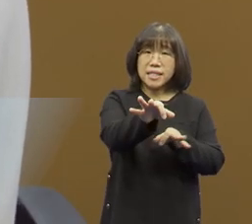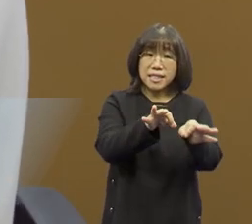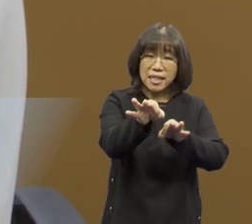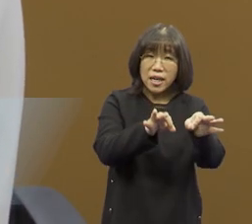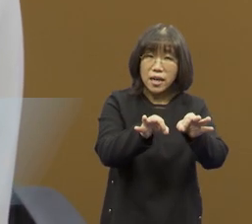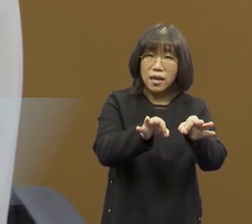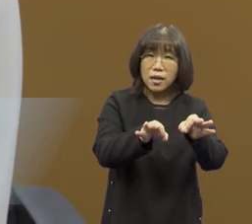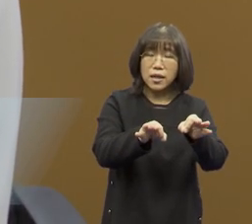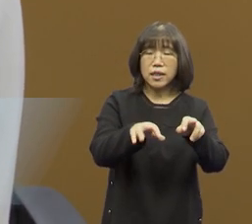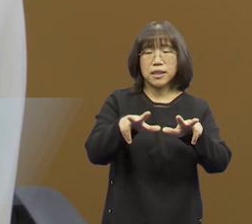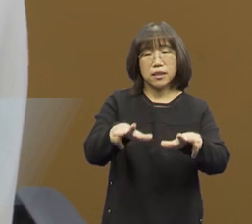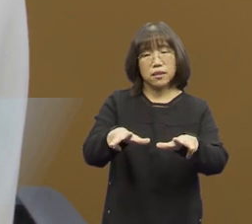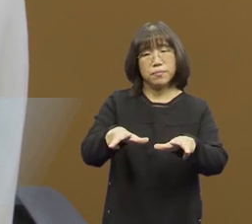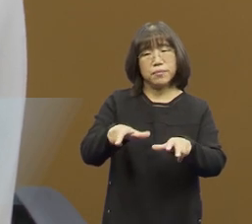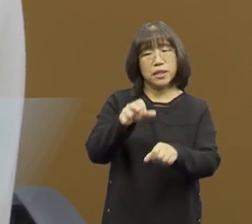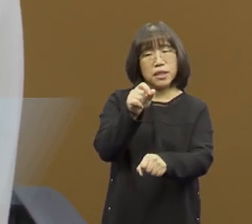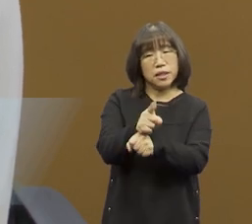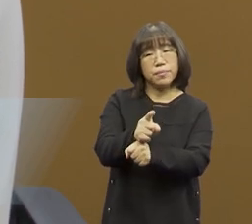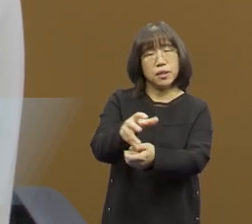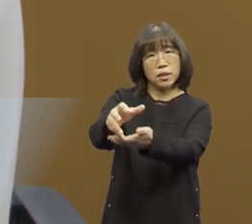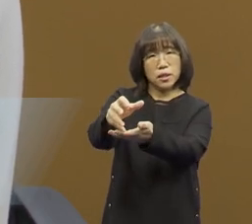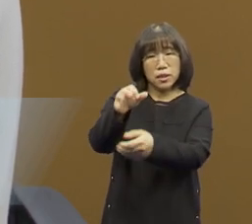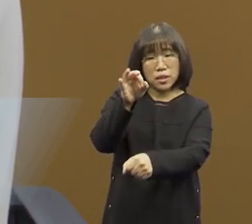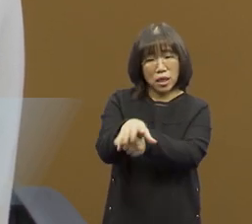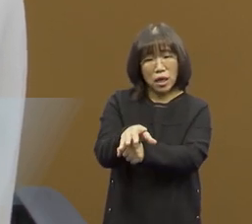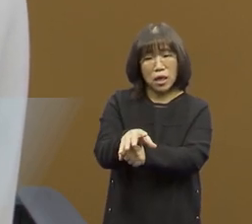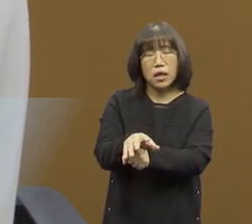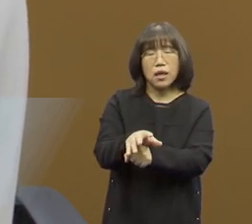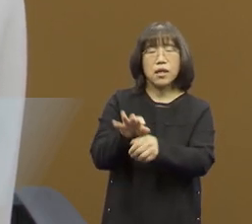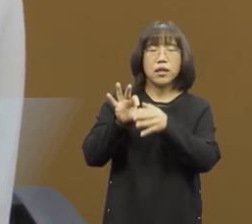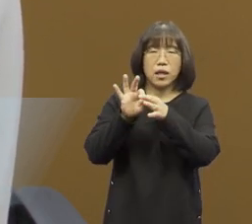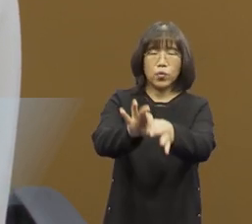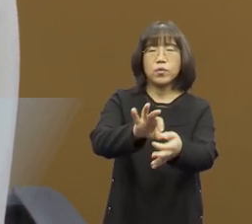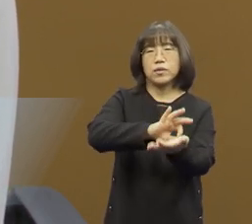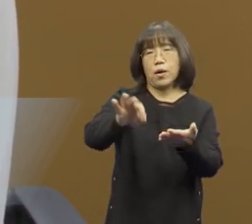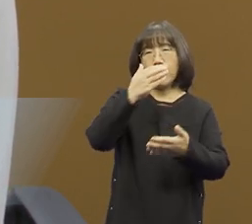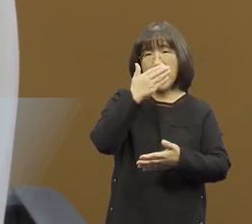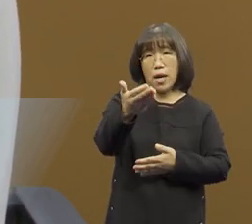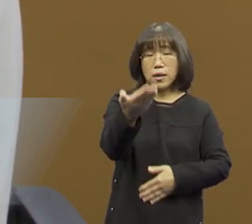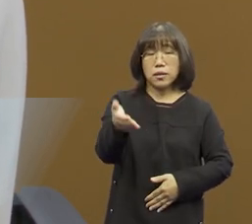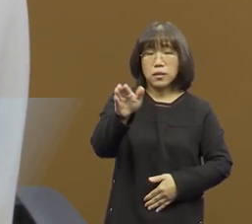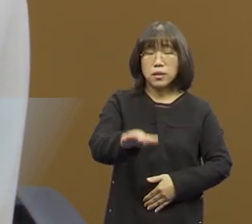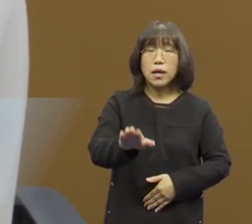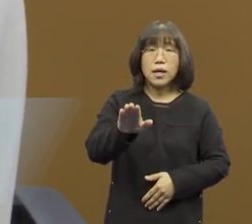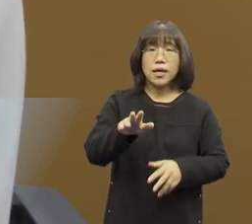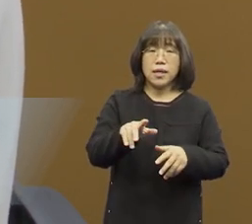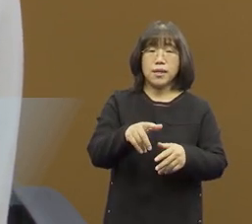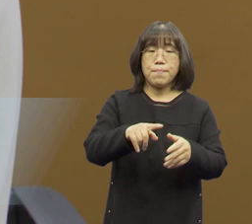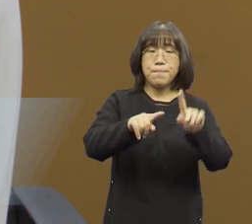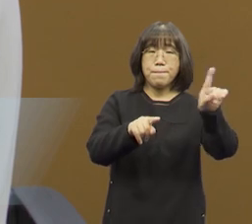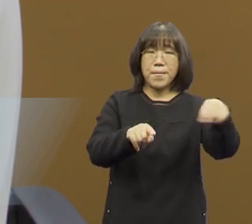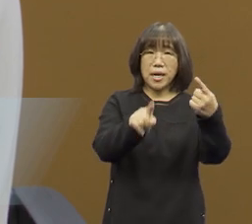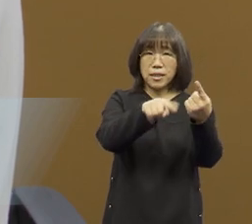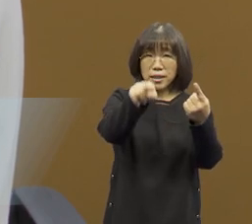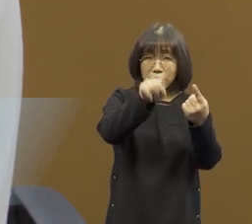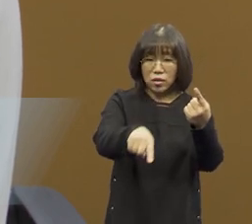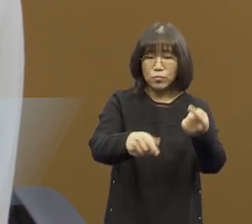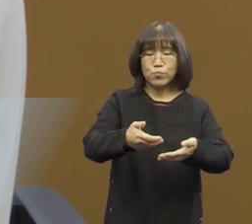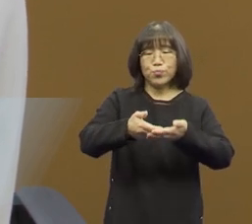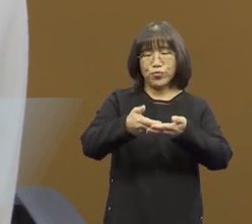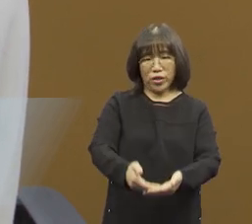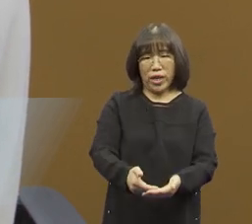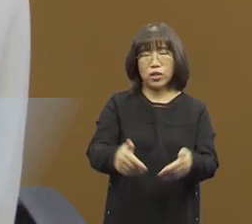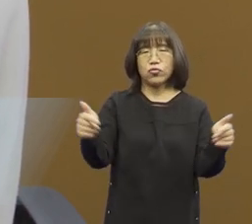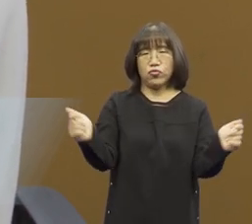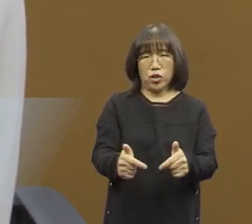이유 통증의 많아 이미 구매한 100m 정량 대봉투 는 계속 사용이 반응합니다 다만 100m 동양 대봉 탱 영우